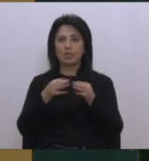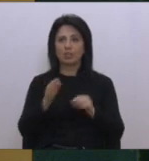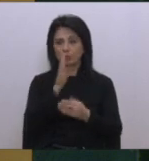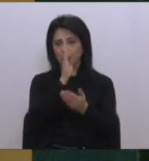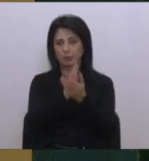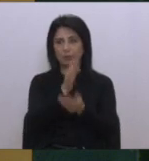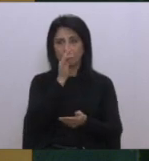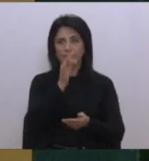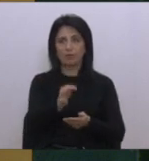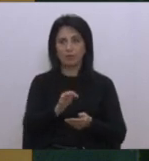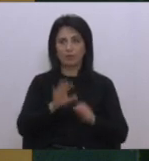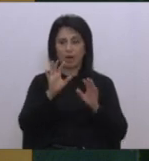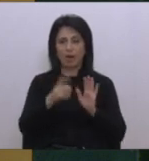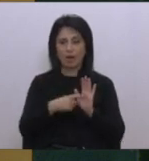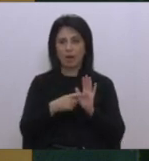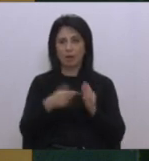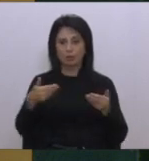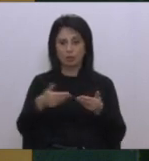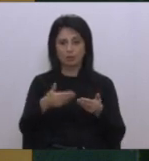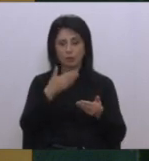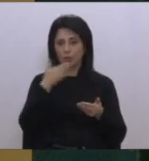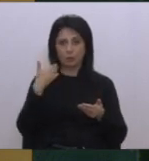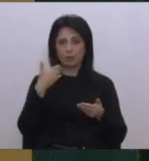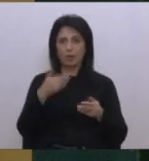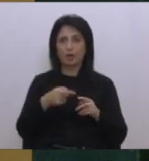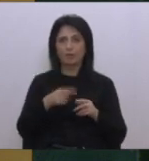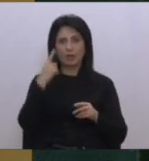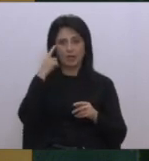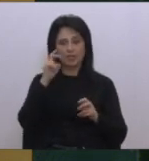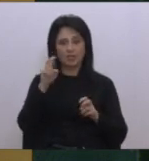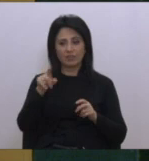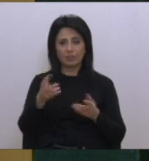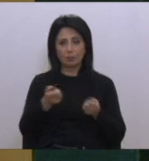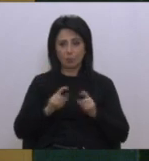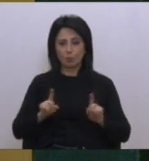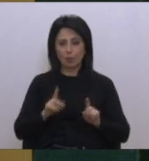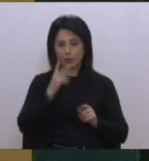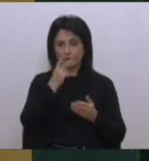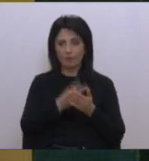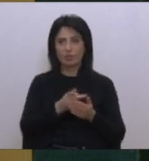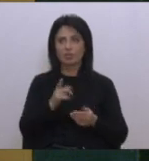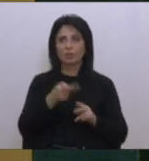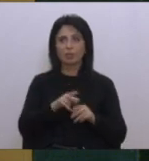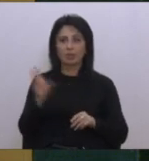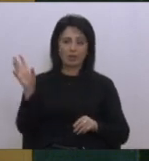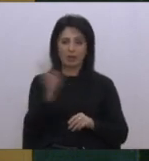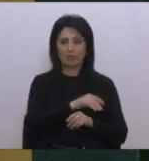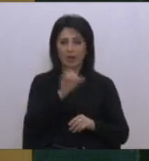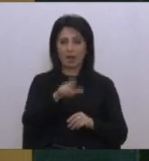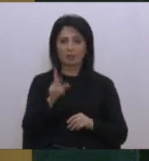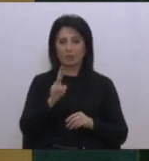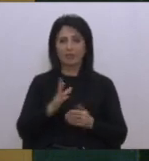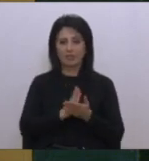პირდაპირ გეტყვით არც კანონმდებლობასთან არის შესაბამისობაში და ინიციატორებსაც მიუღებლად მიგვაჩნია, იმიტომ რომ ყველა ადამიანი,